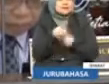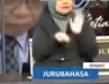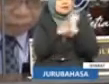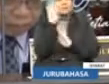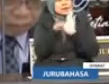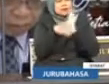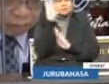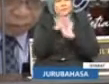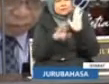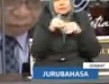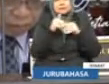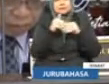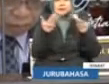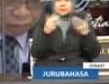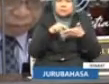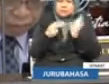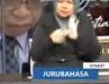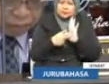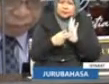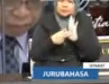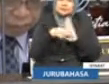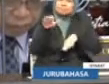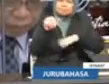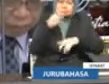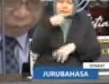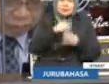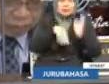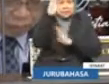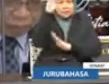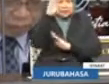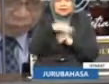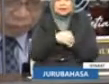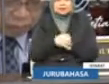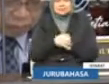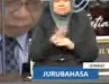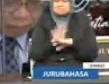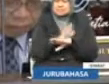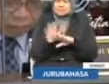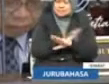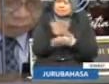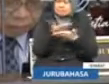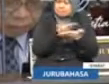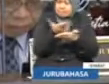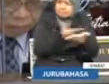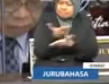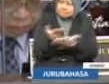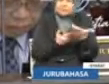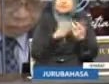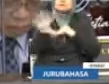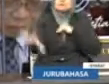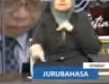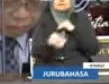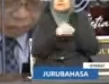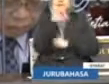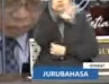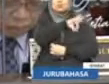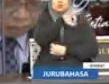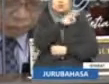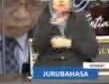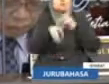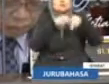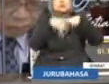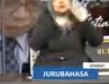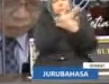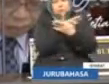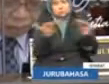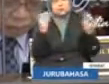memberi lebih insentif mereka nongeometris spend money game masih business friendly exfoderm benefit